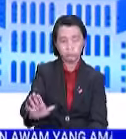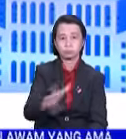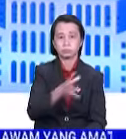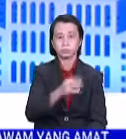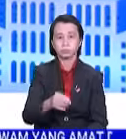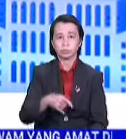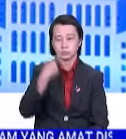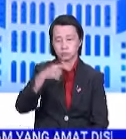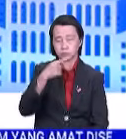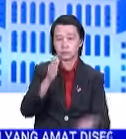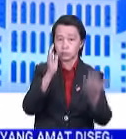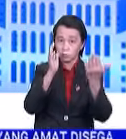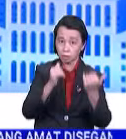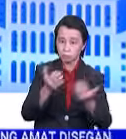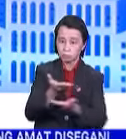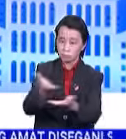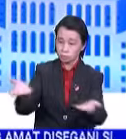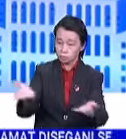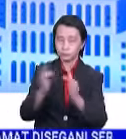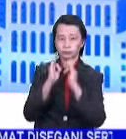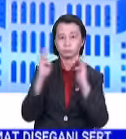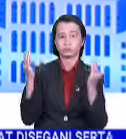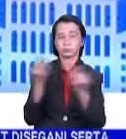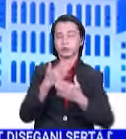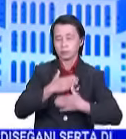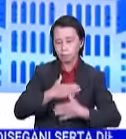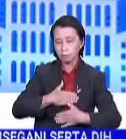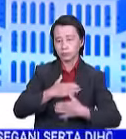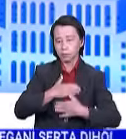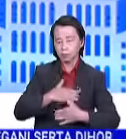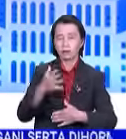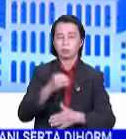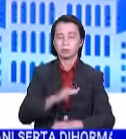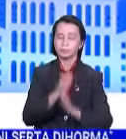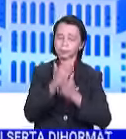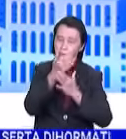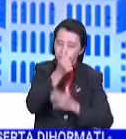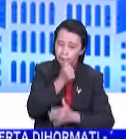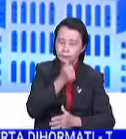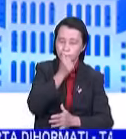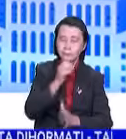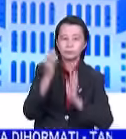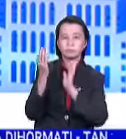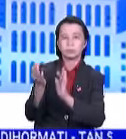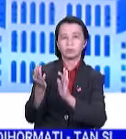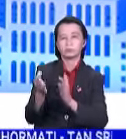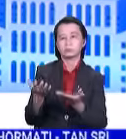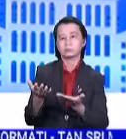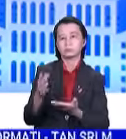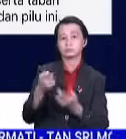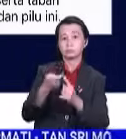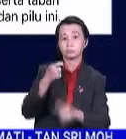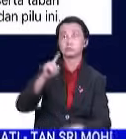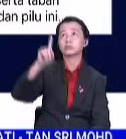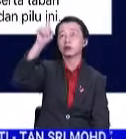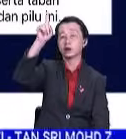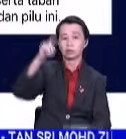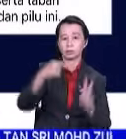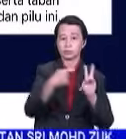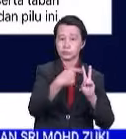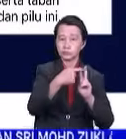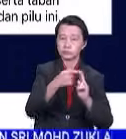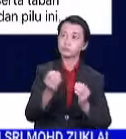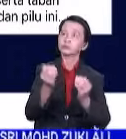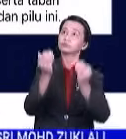jam Shaheer dan harapan Anda seluruh keluarga sabar setabah menghadapi dugaan Sri Paduka berdua